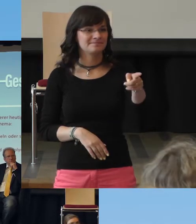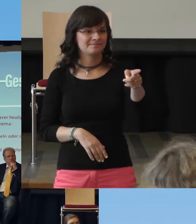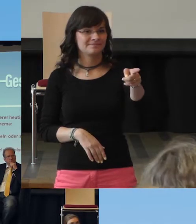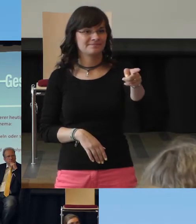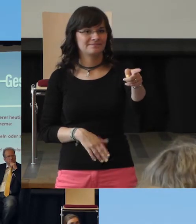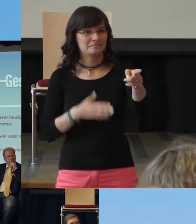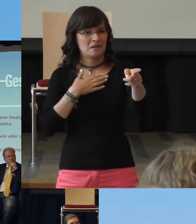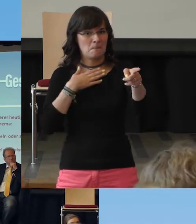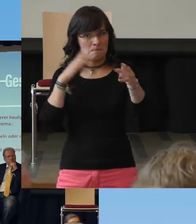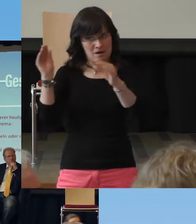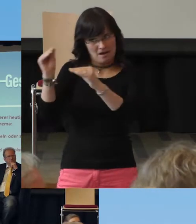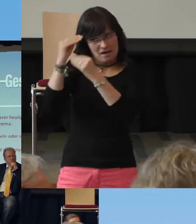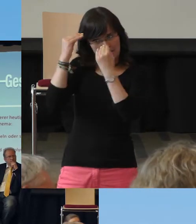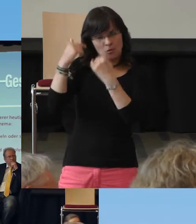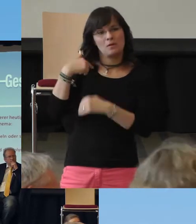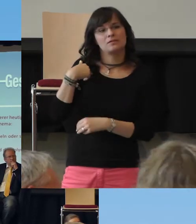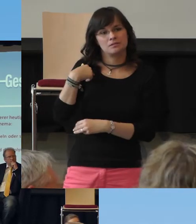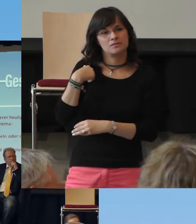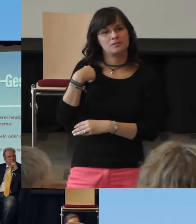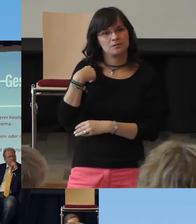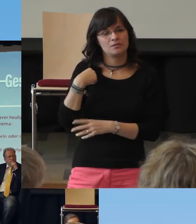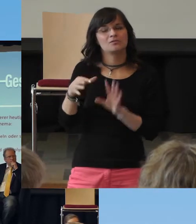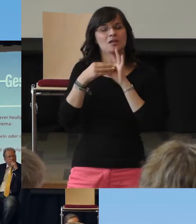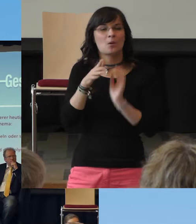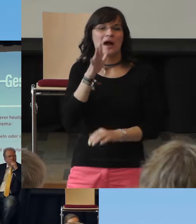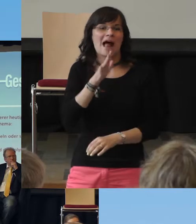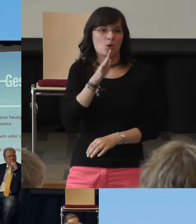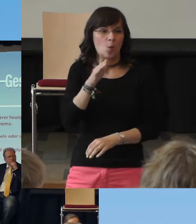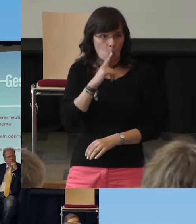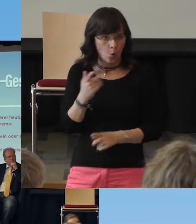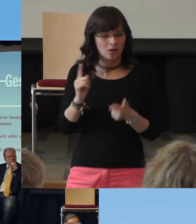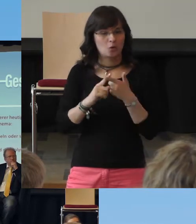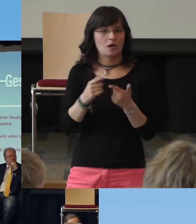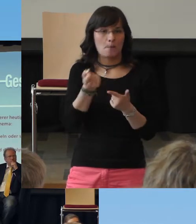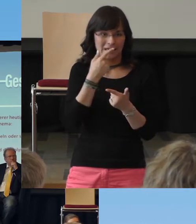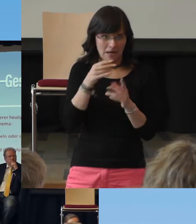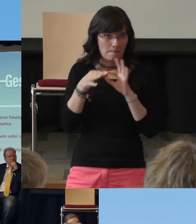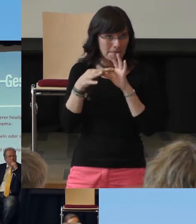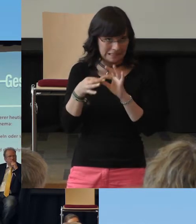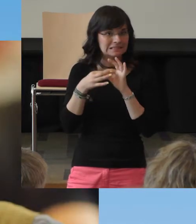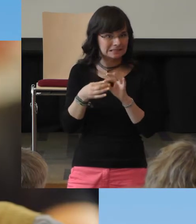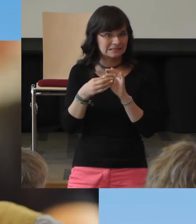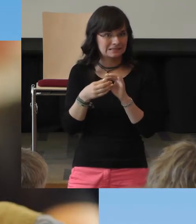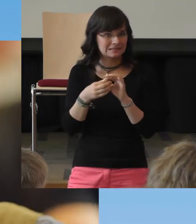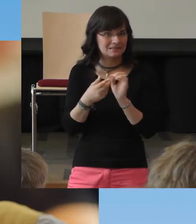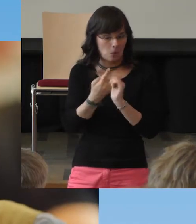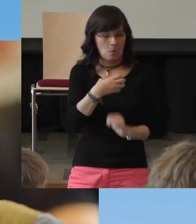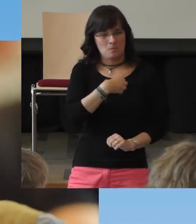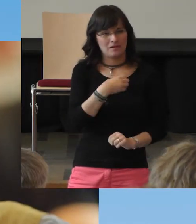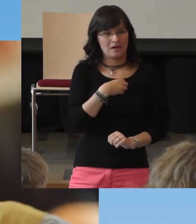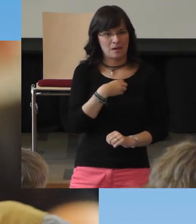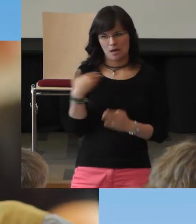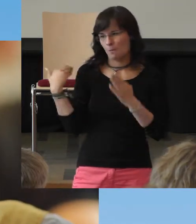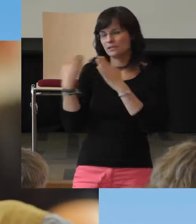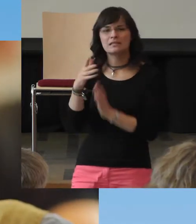nach meinen Informationen hat es ja etwas mit Alkohol und auch mit Medikamenten zu tun und auf das Thema Alkohol ist gar nicht